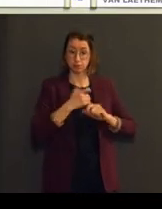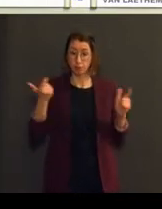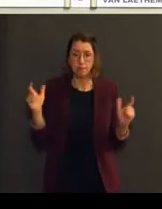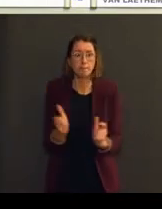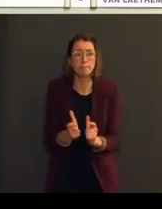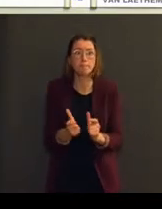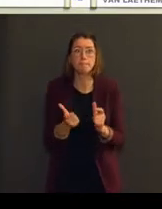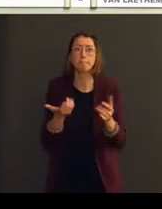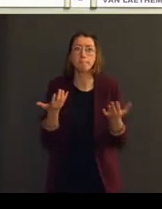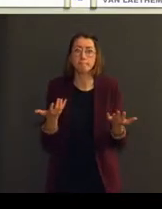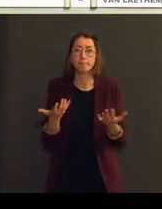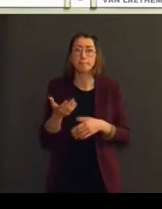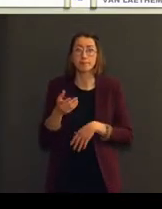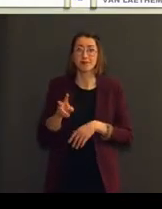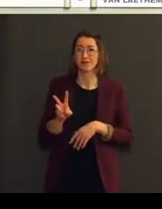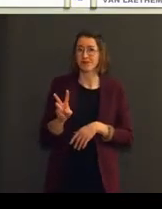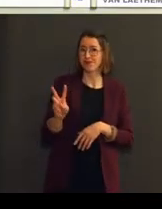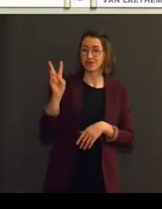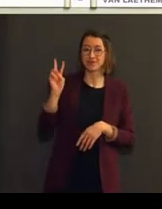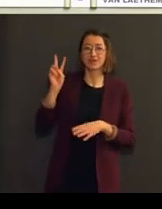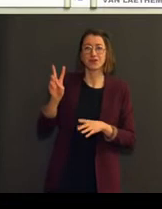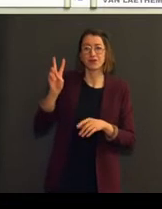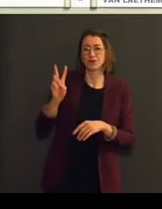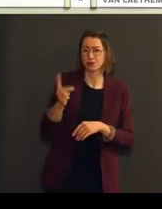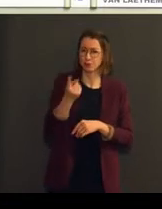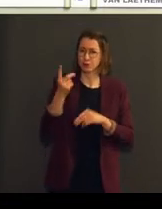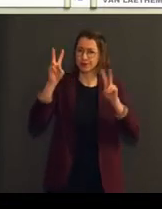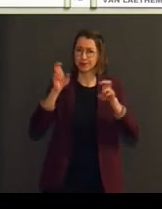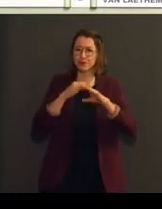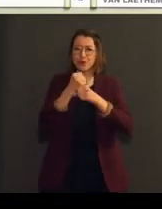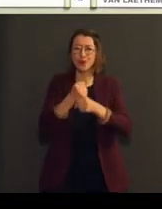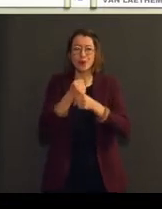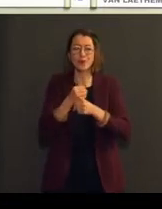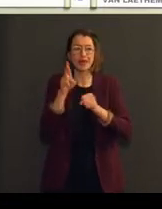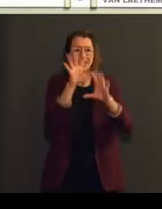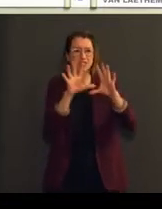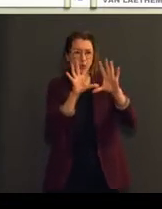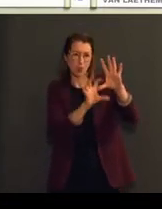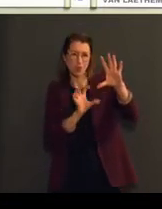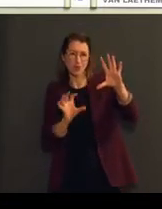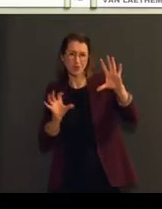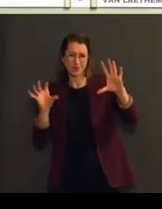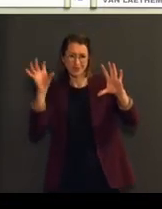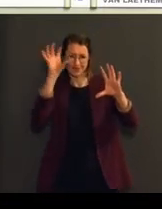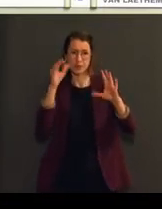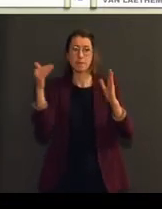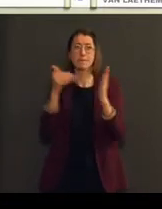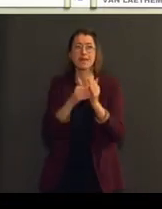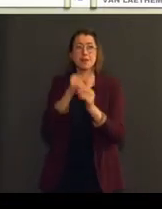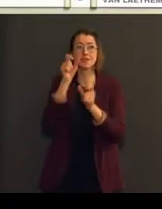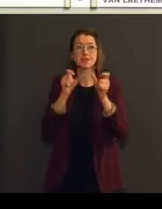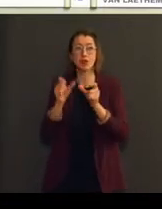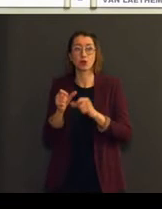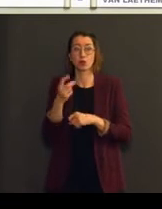vendredi depuis des semaines dans toutes les régions, avec moins de 2 cas pour 1000 résidents par semaine. Et ceci